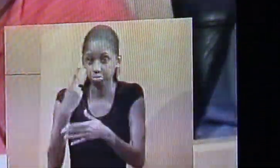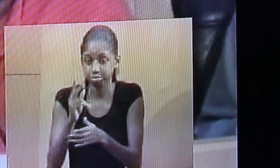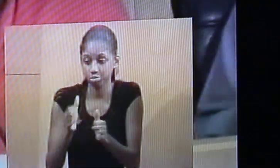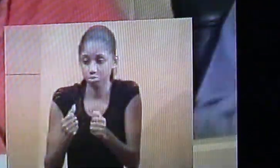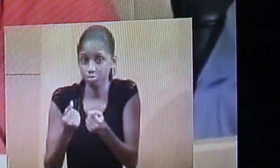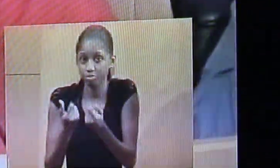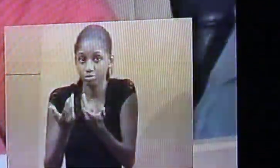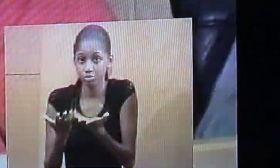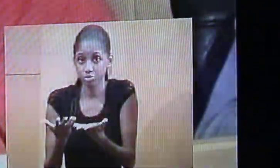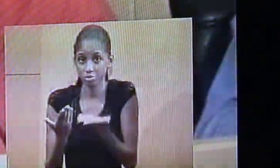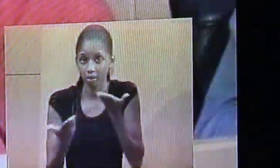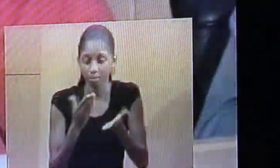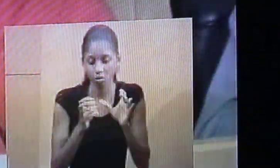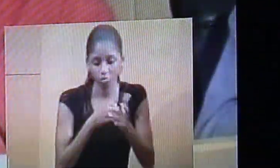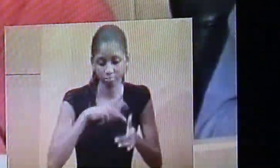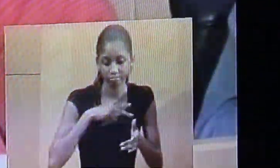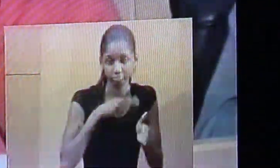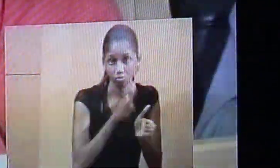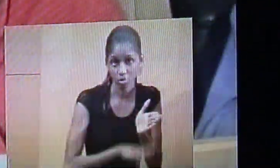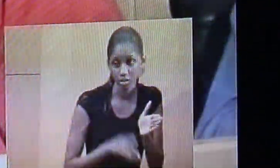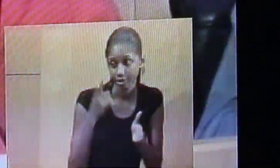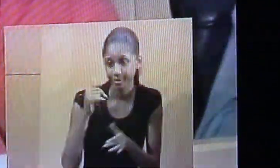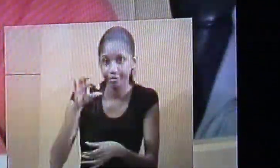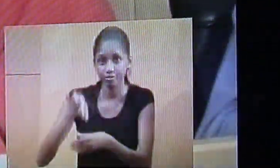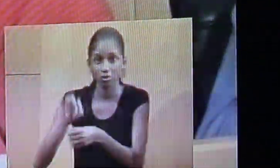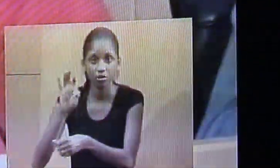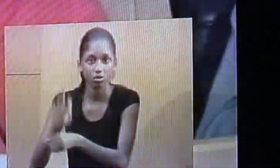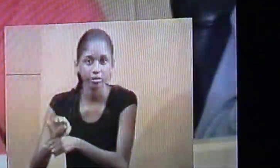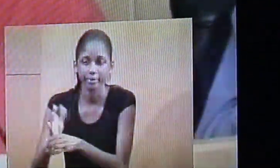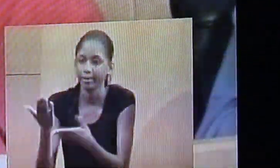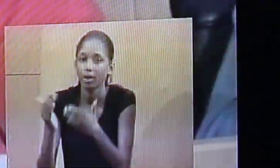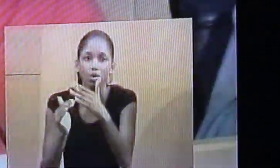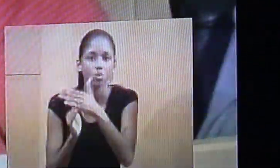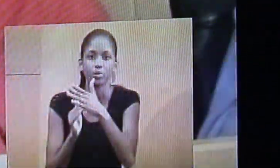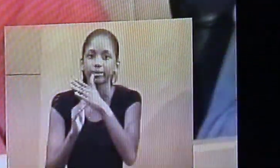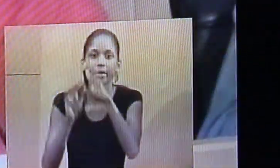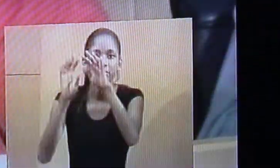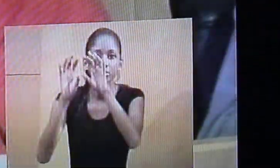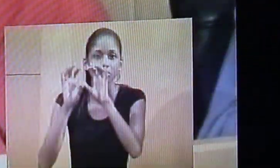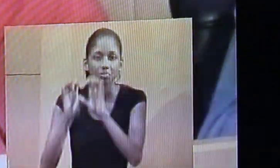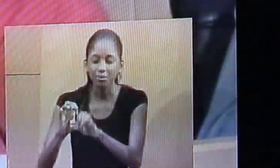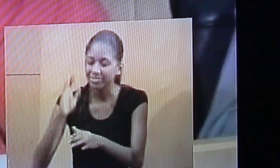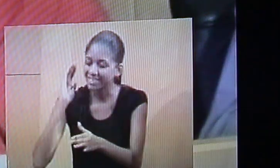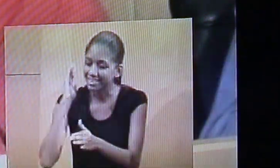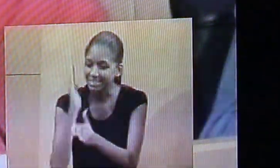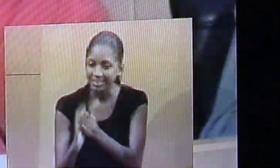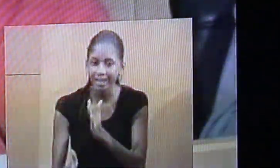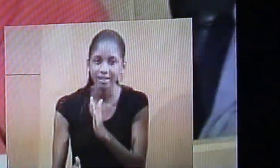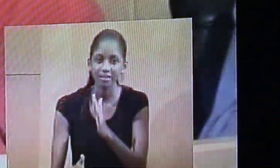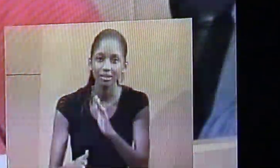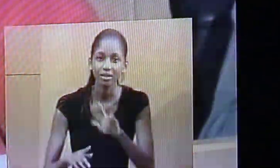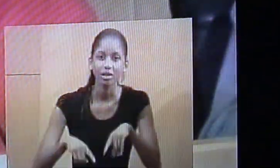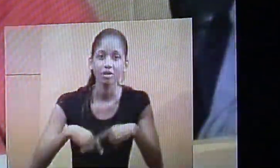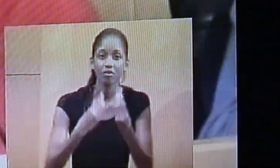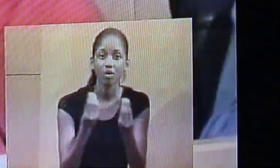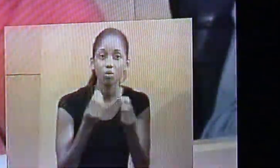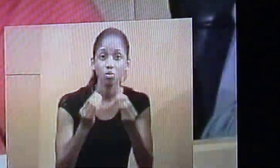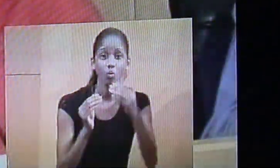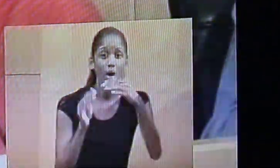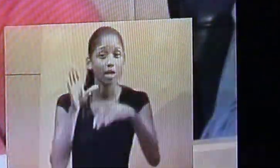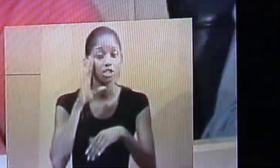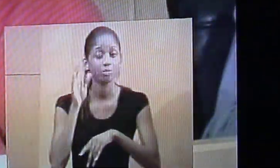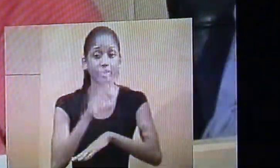avaient voté contre, eh bien, ce compte administratif irait ipso facto à la Chambre régionale des